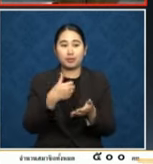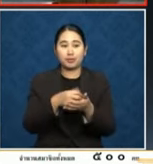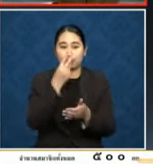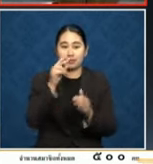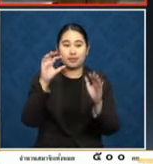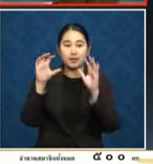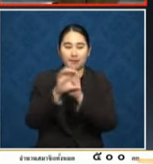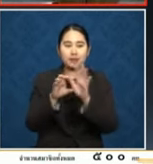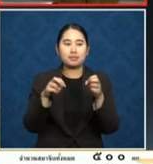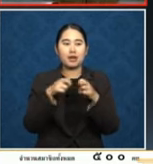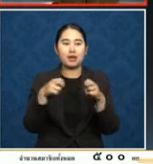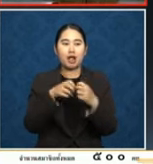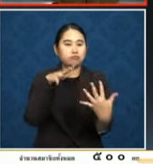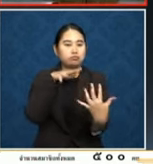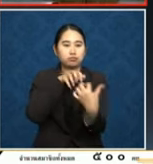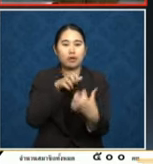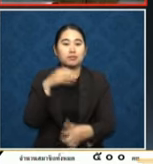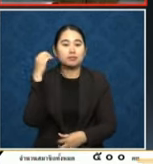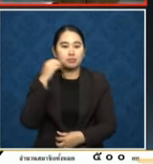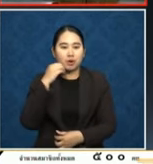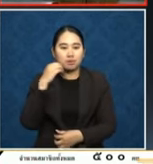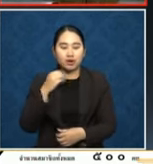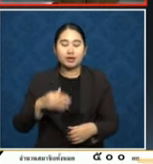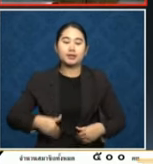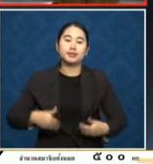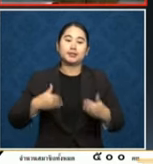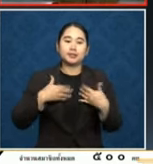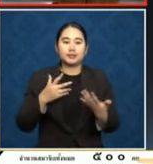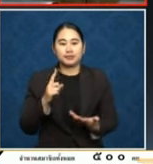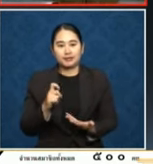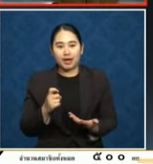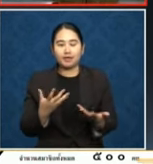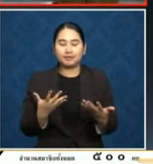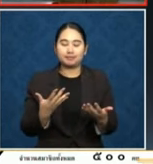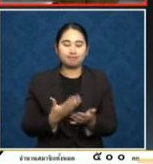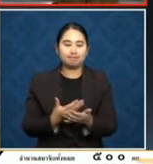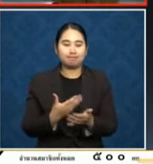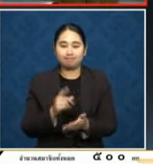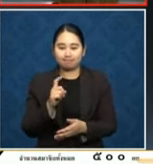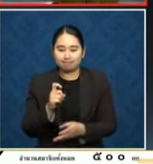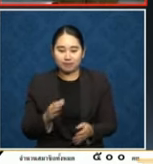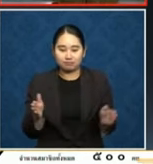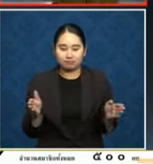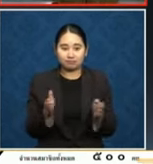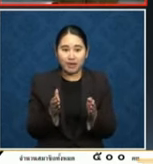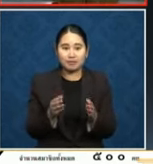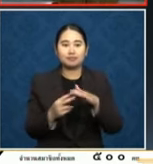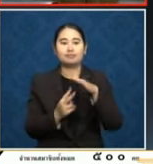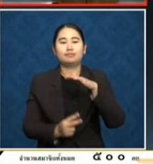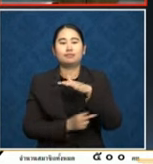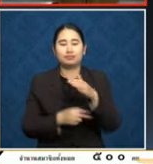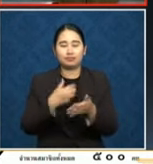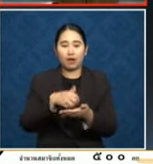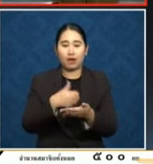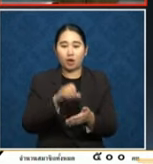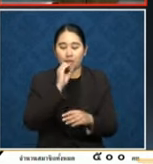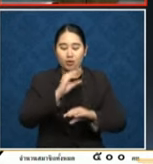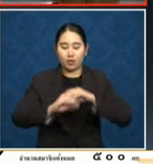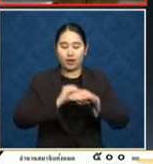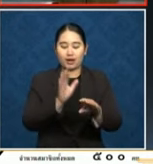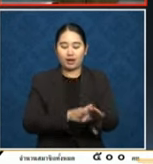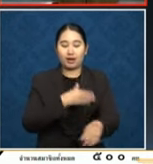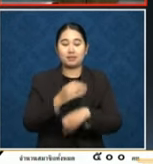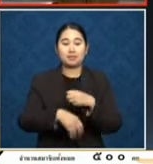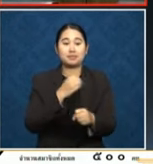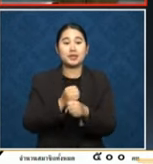คะเกิดอุบัติเหตุบ่อยครั้งสูญเสียชีวิตและทรัพย์สินหลายรายค่ะสะพานแคบแห่ง10แห่งนี้สร้างมานานกว่า40